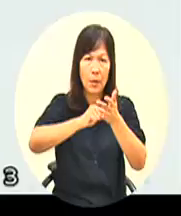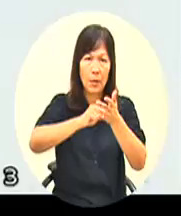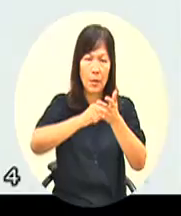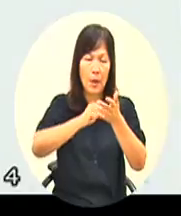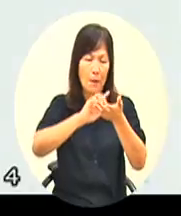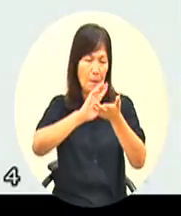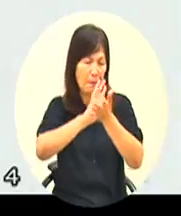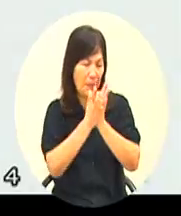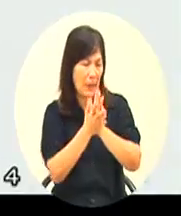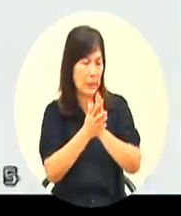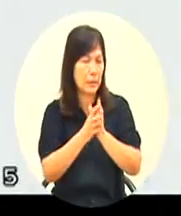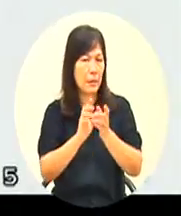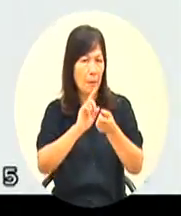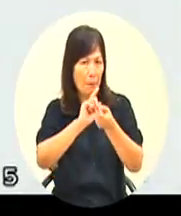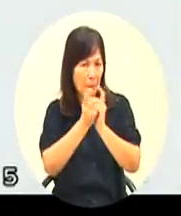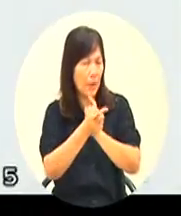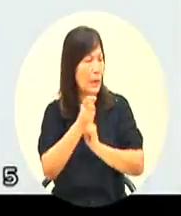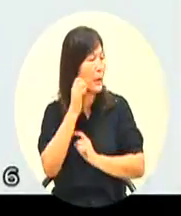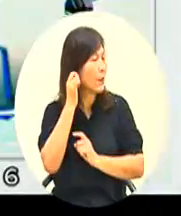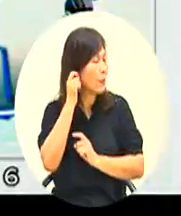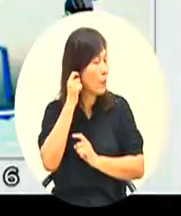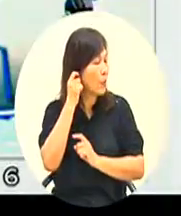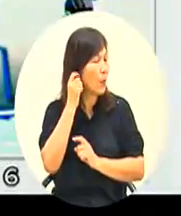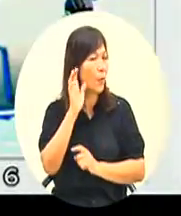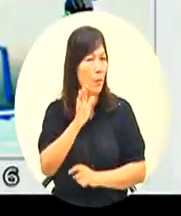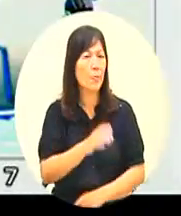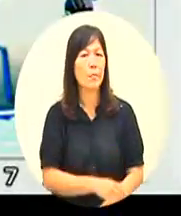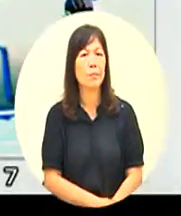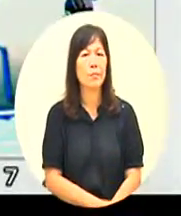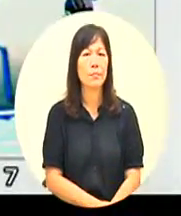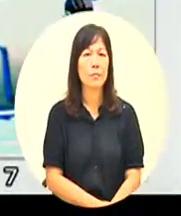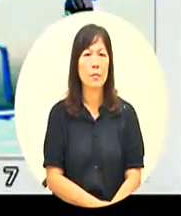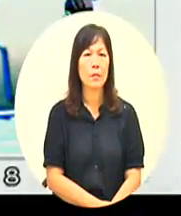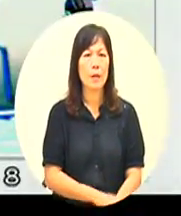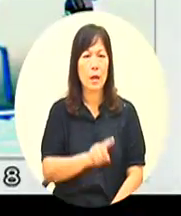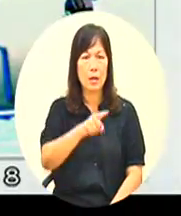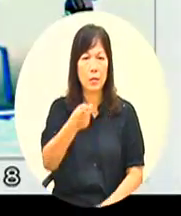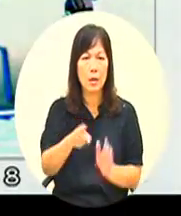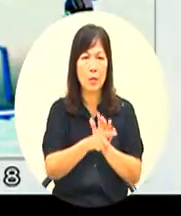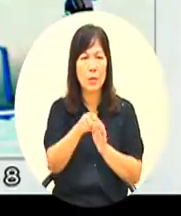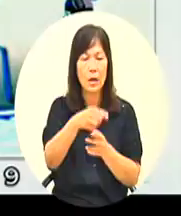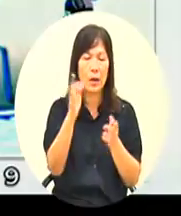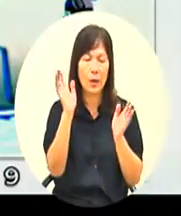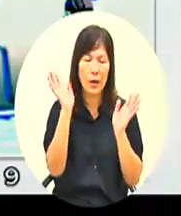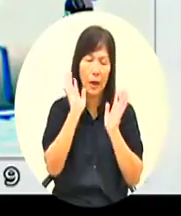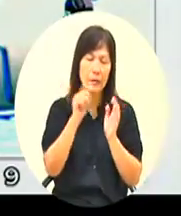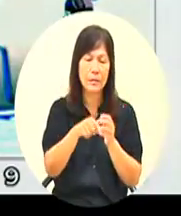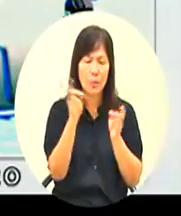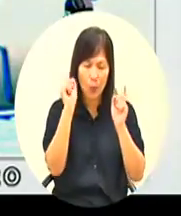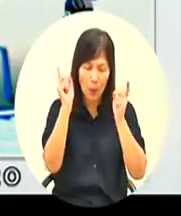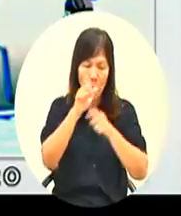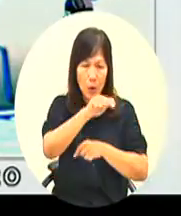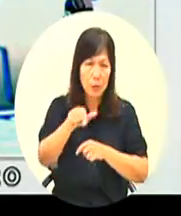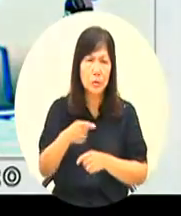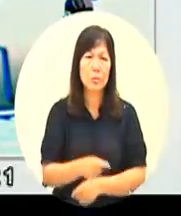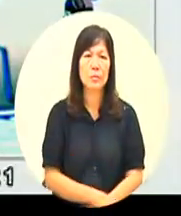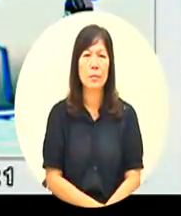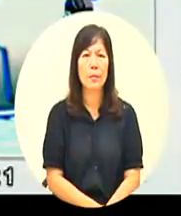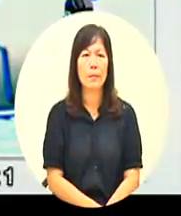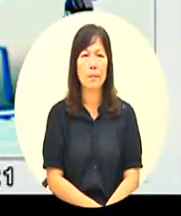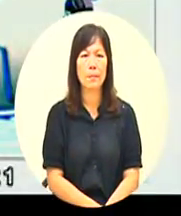意当耳环来戴，那下一个螺丝娃娃，他们把它